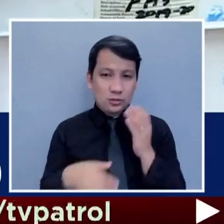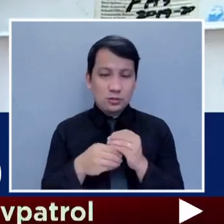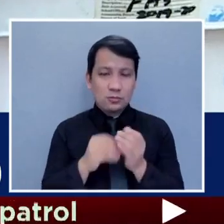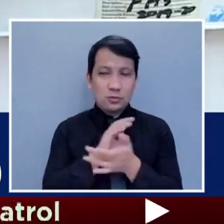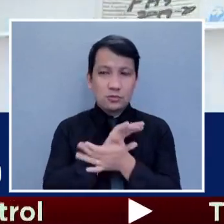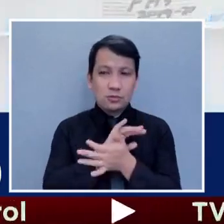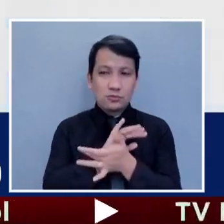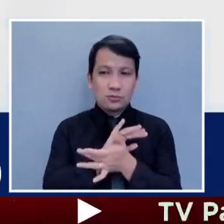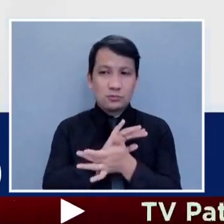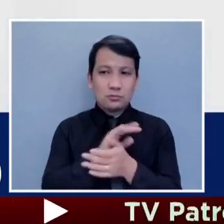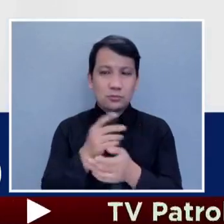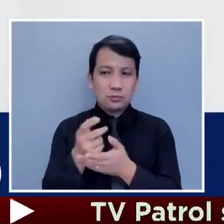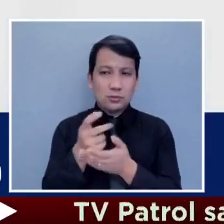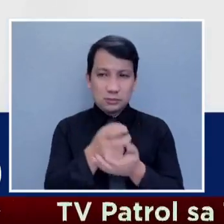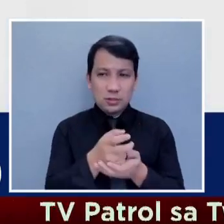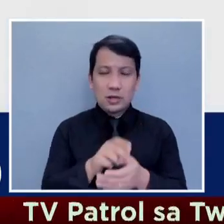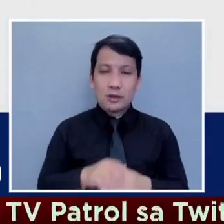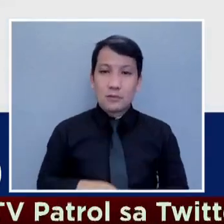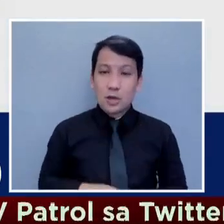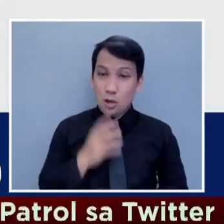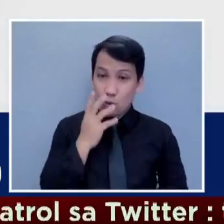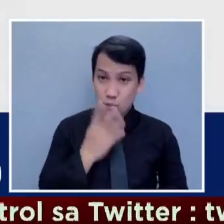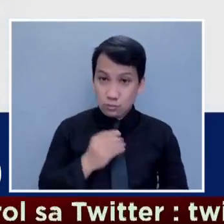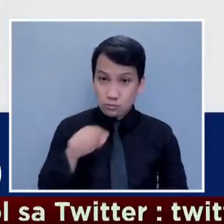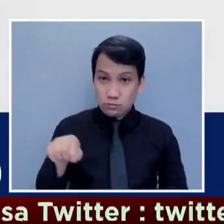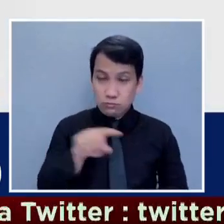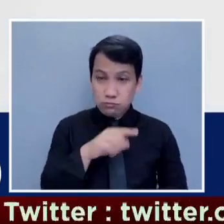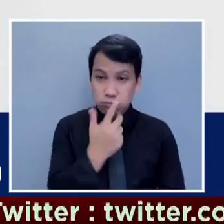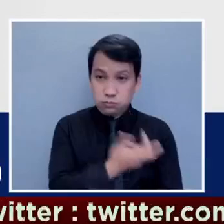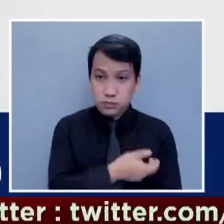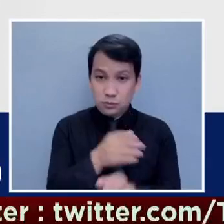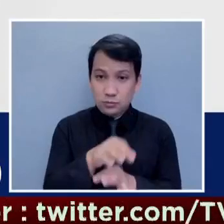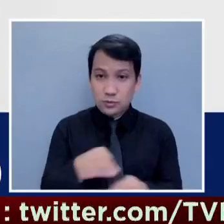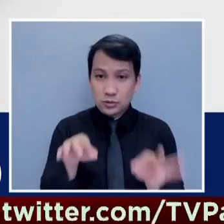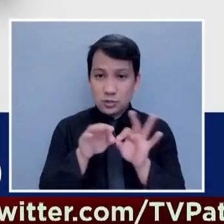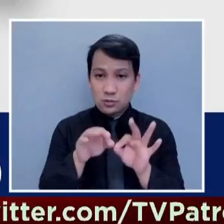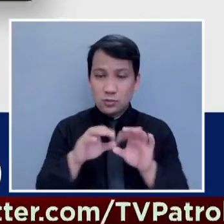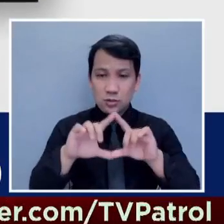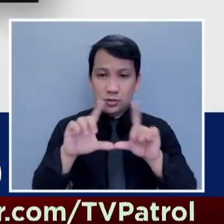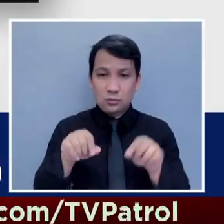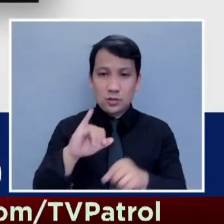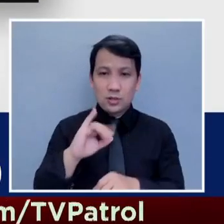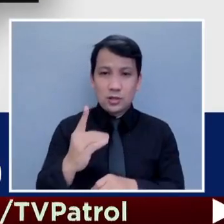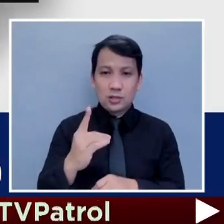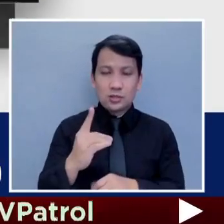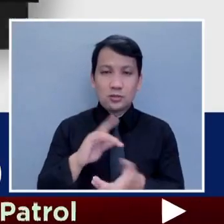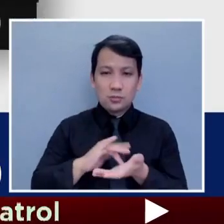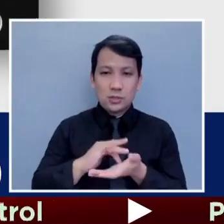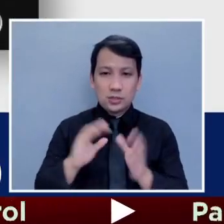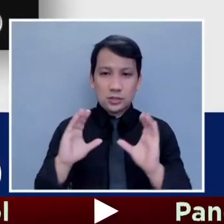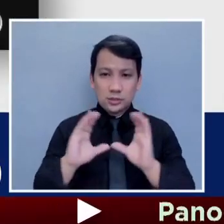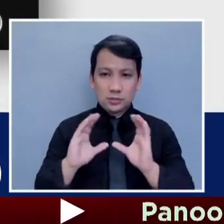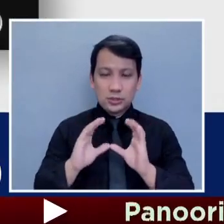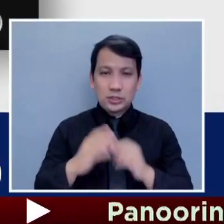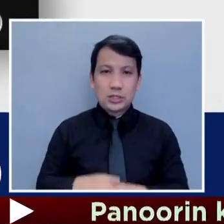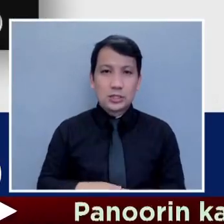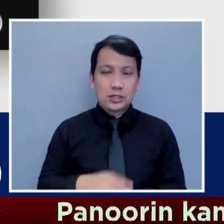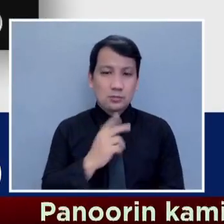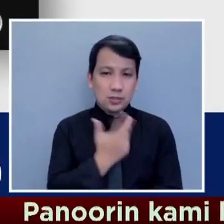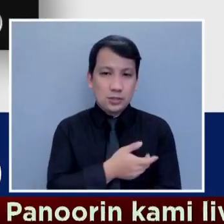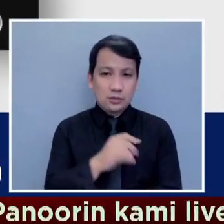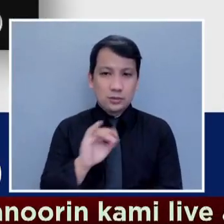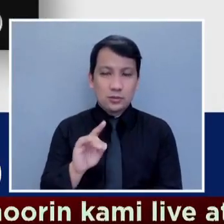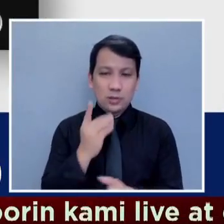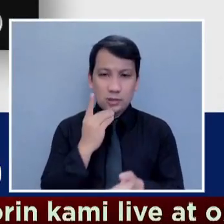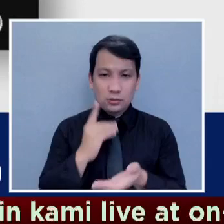vaccine dose. Sa mga magpapabakuna nito, mahalagang magdala ng vaccination card, medical certificate, valid ID at